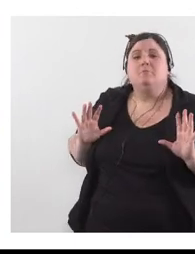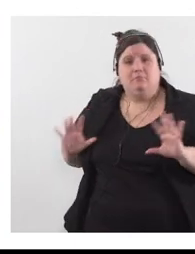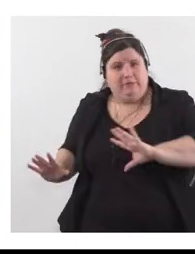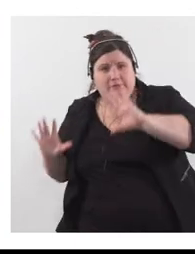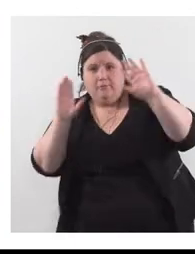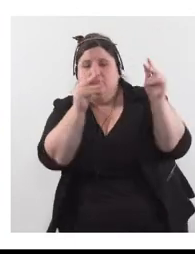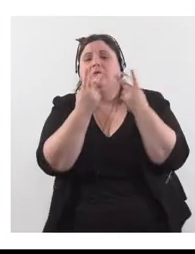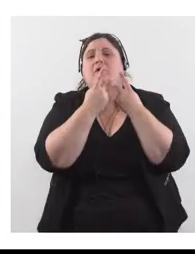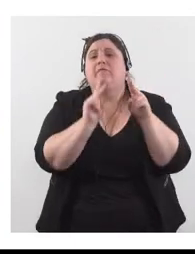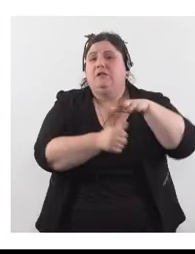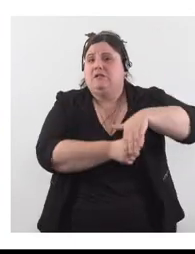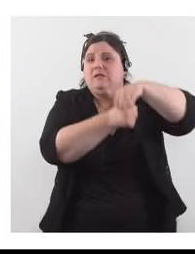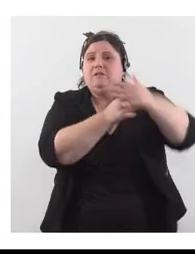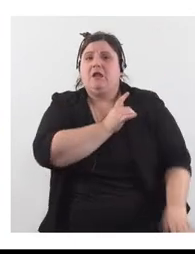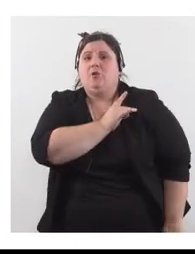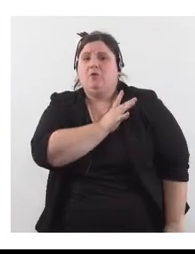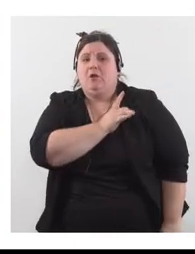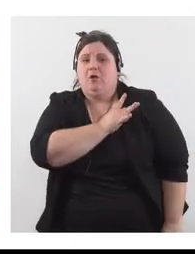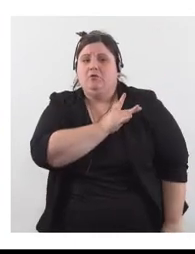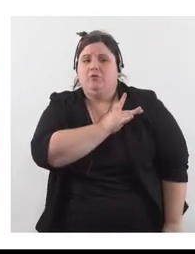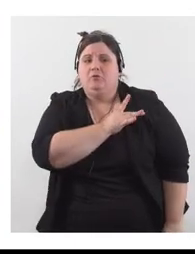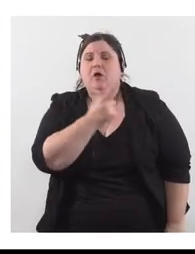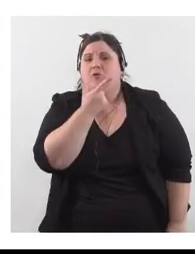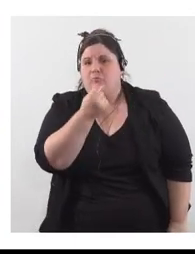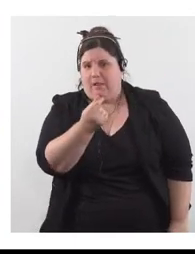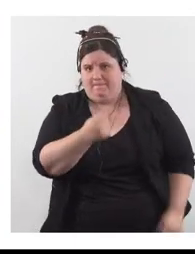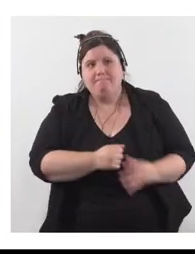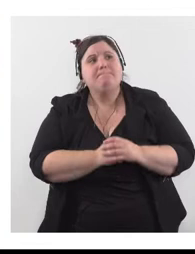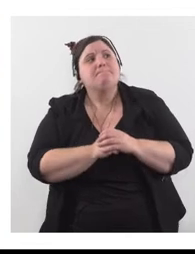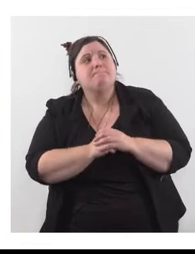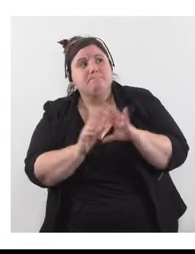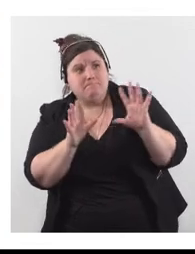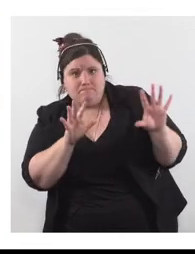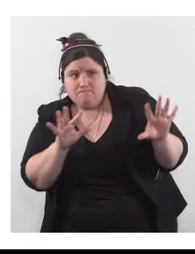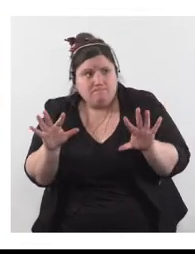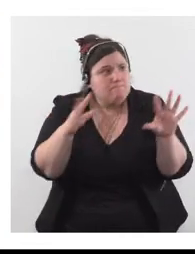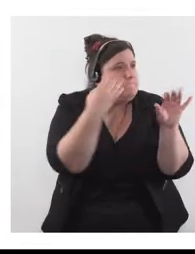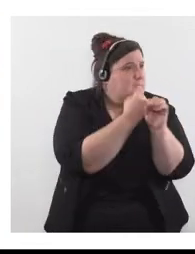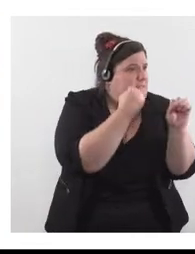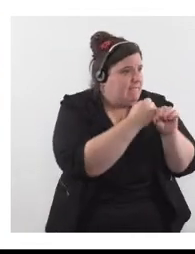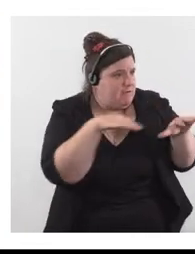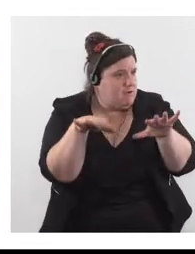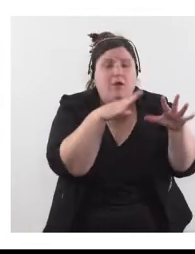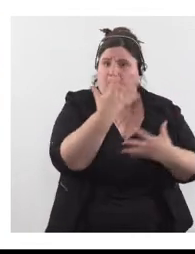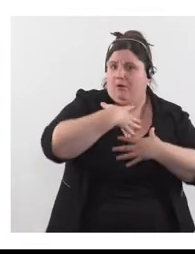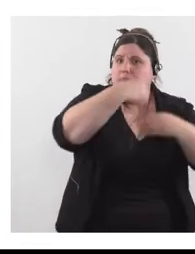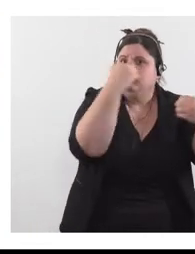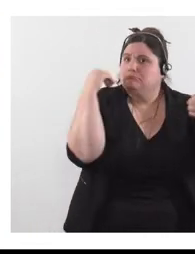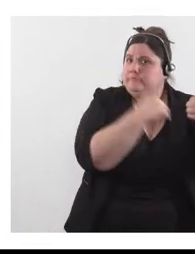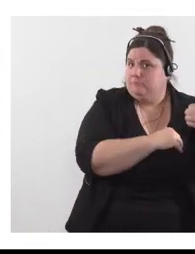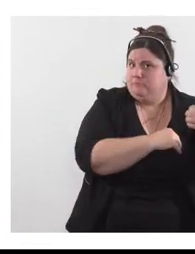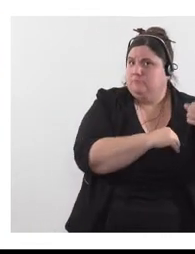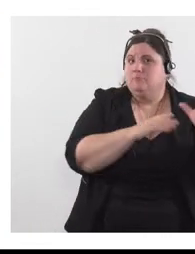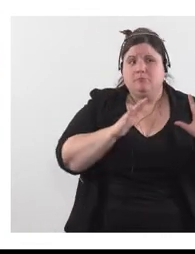à Dublin pour chercher donc un premier emploi. À Dublin, j'ai pu trouver un emploi rapidement.